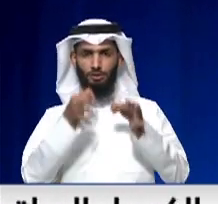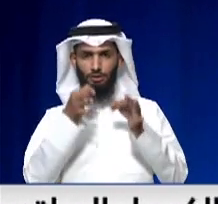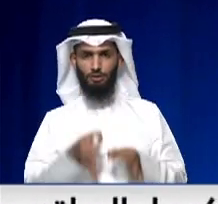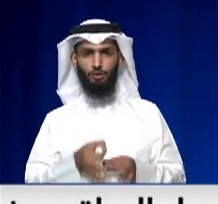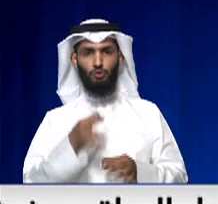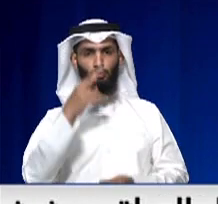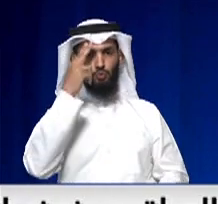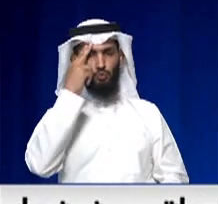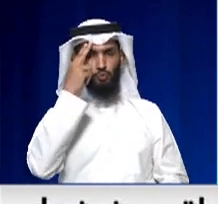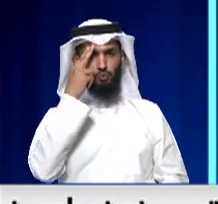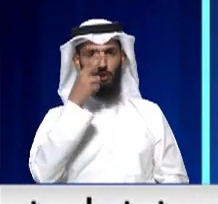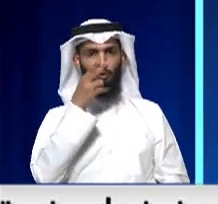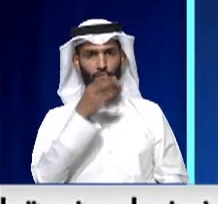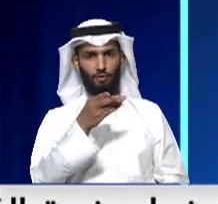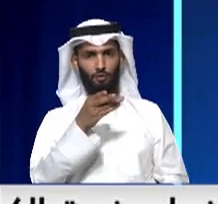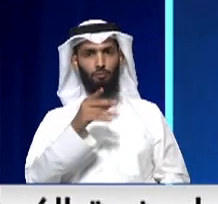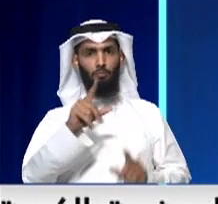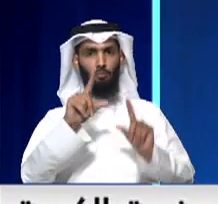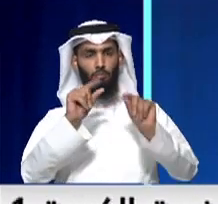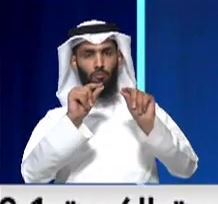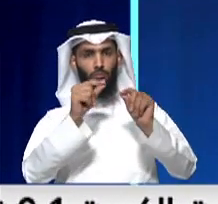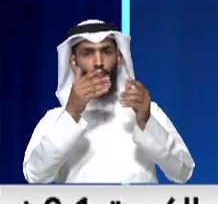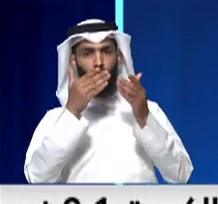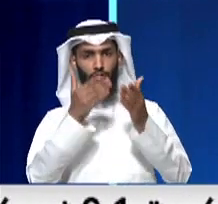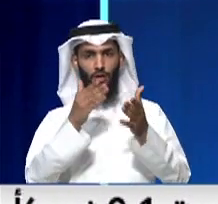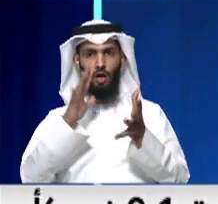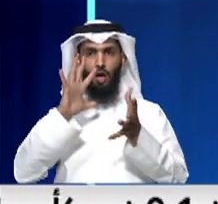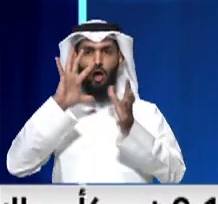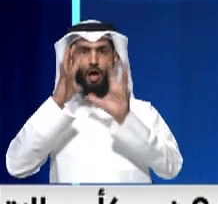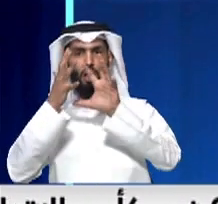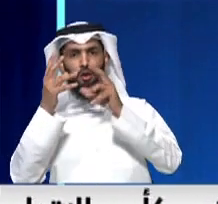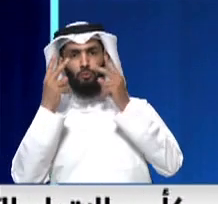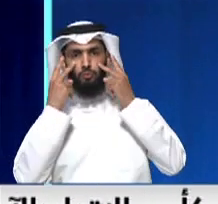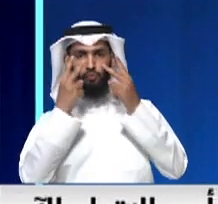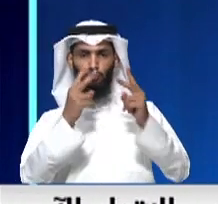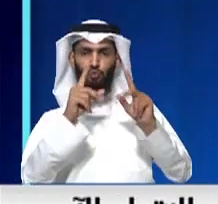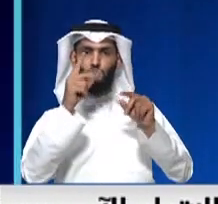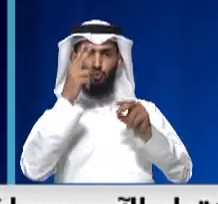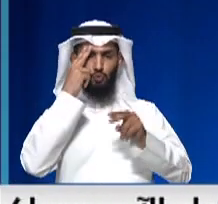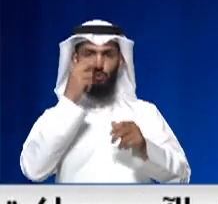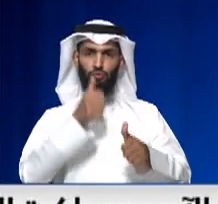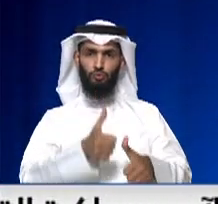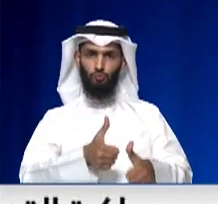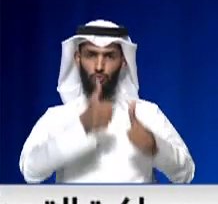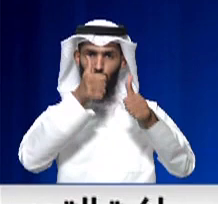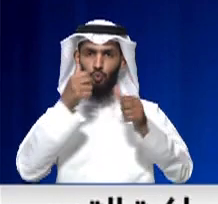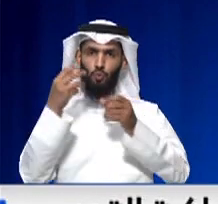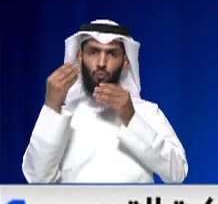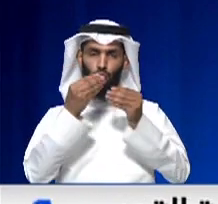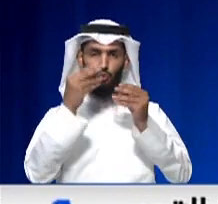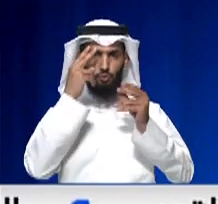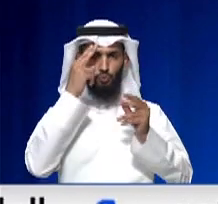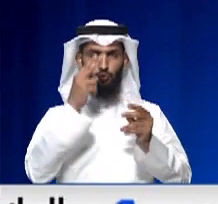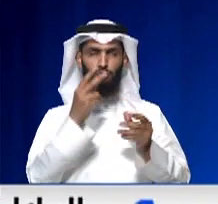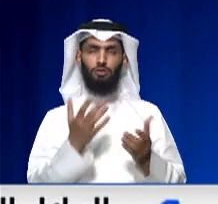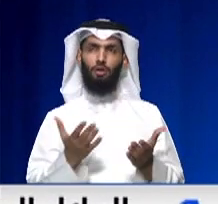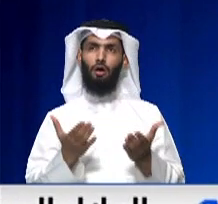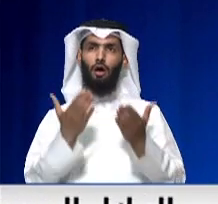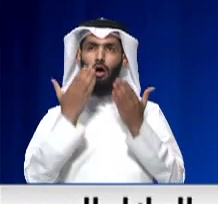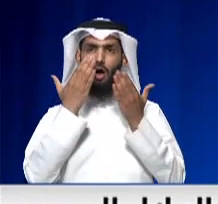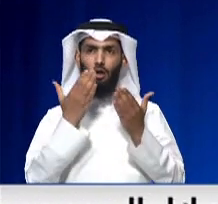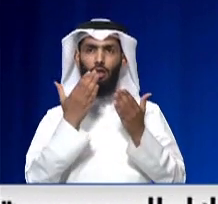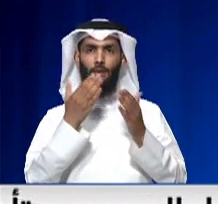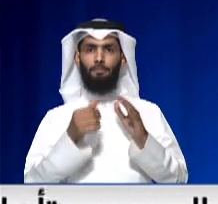البلد الشقيق من مكانه مرموقه لدى المجتمع الدولي سائلا سموه المولى تعالى ان يديم على سموه